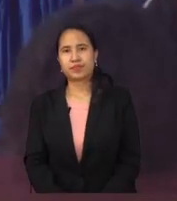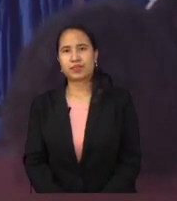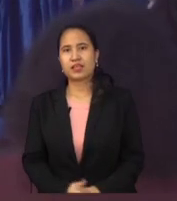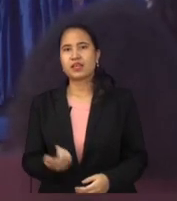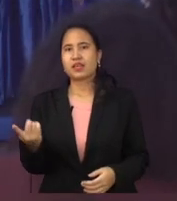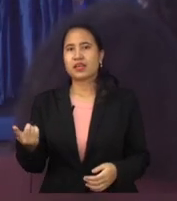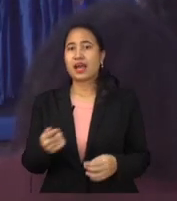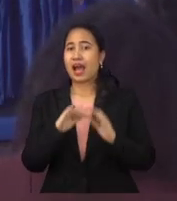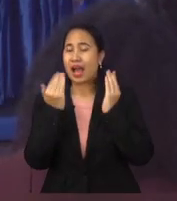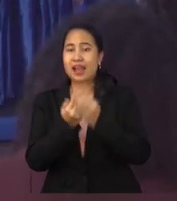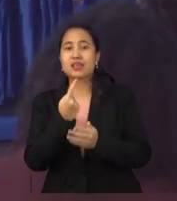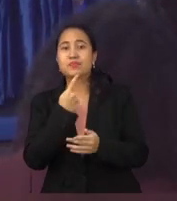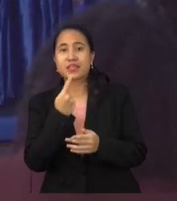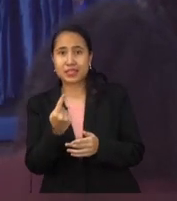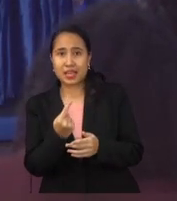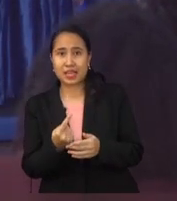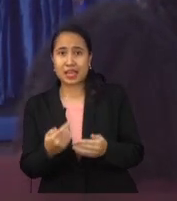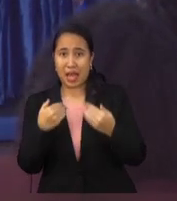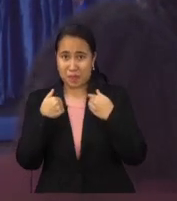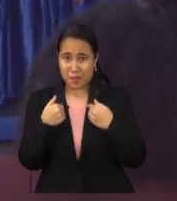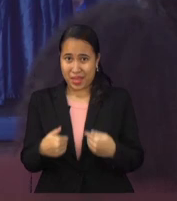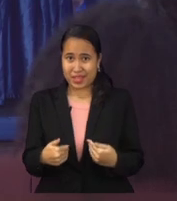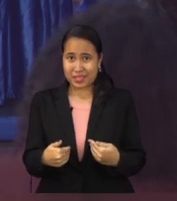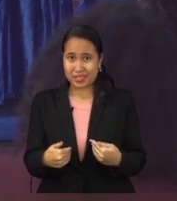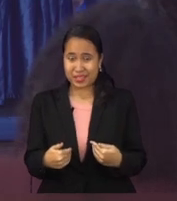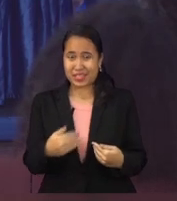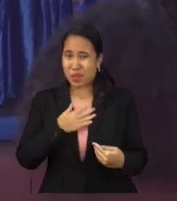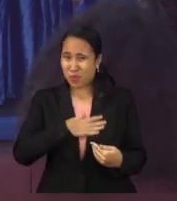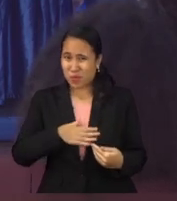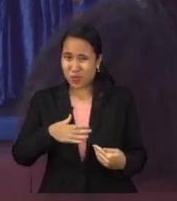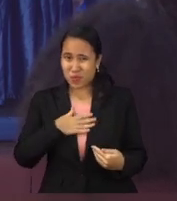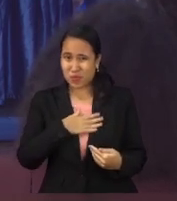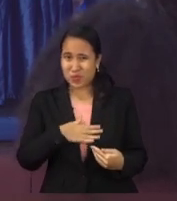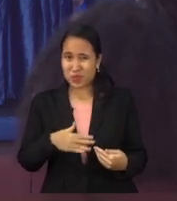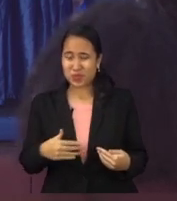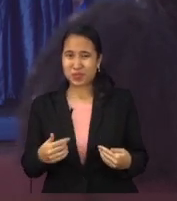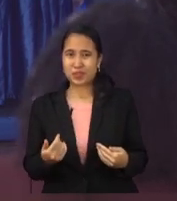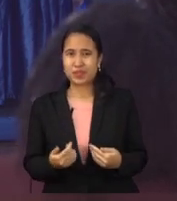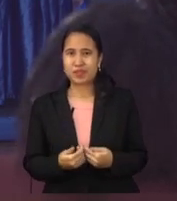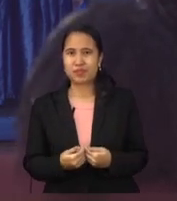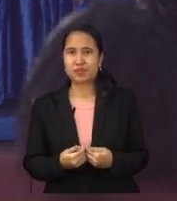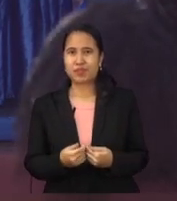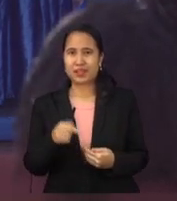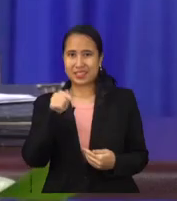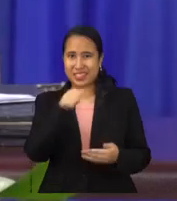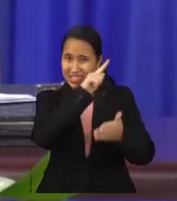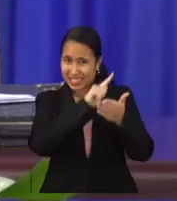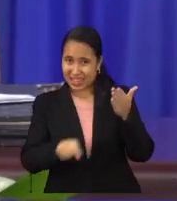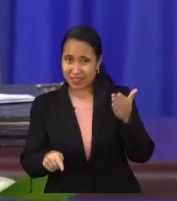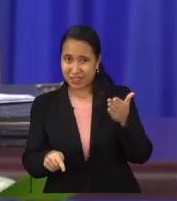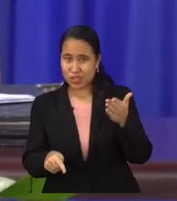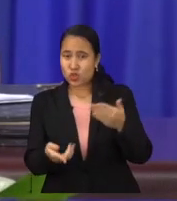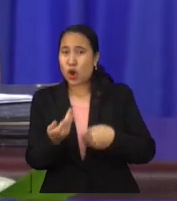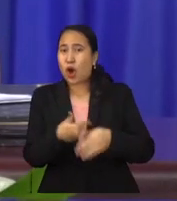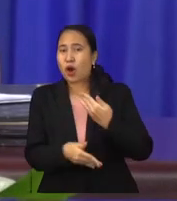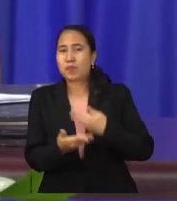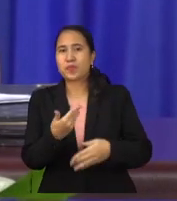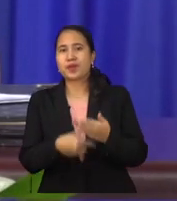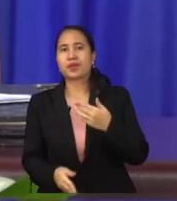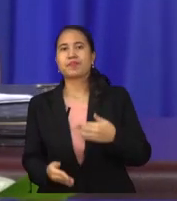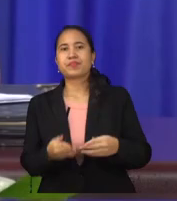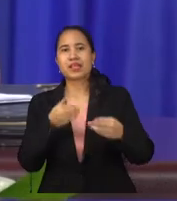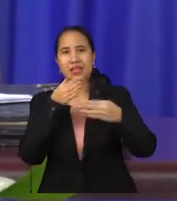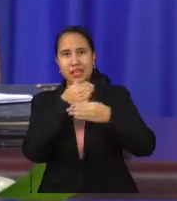houdt in dat slachtoffers en nabestaanden, alsmede de verdachten van vernoemde misdrijven, hun recht op rechtsbescherming